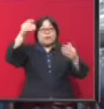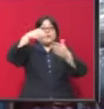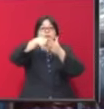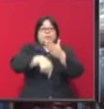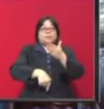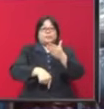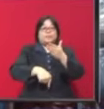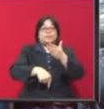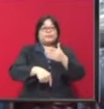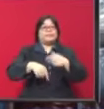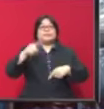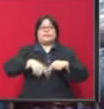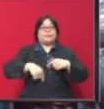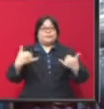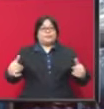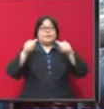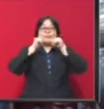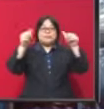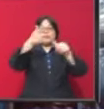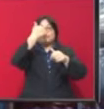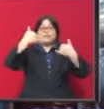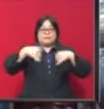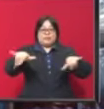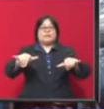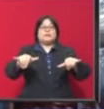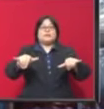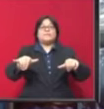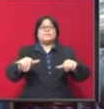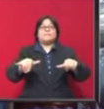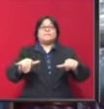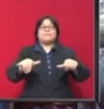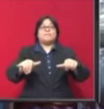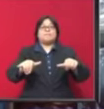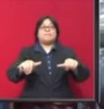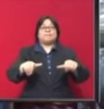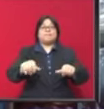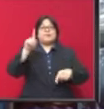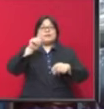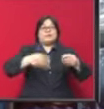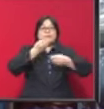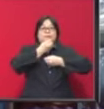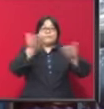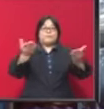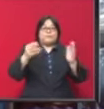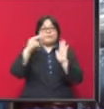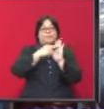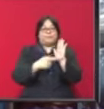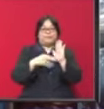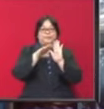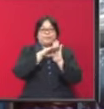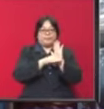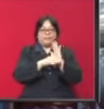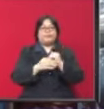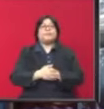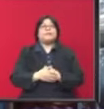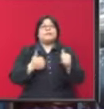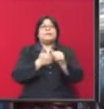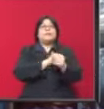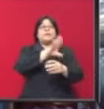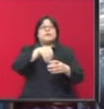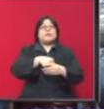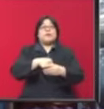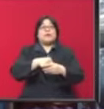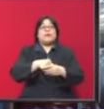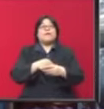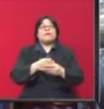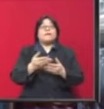cih tidak dapat diumumkan kremes berada di bawah termahal non-disclosure agreement menerusi Pernyataan di dalam